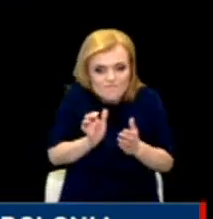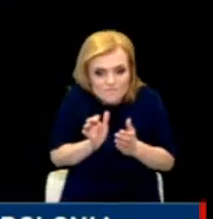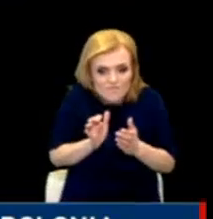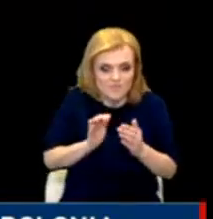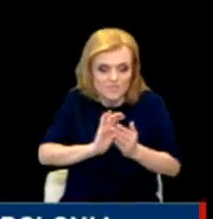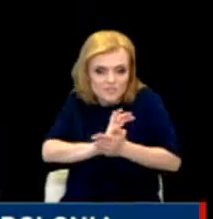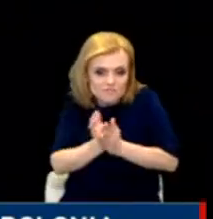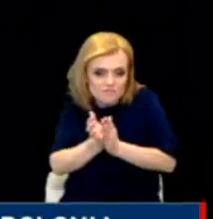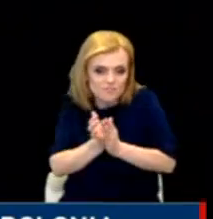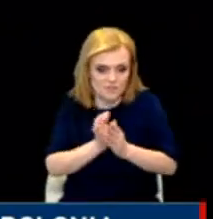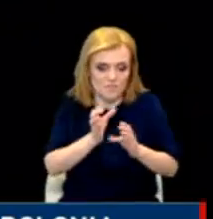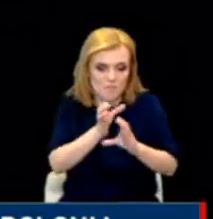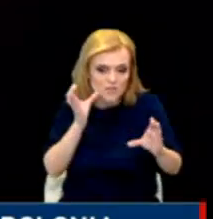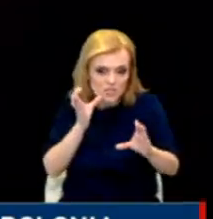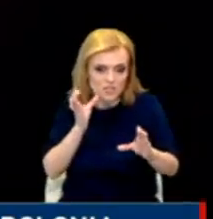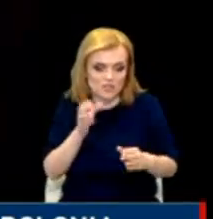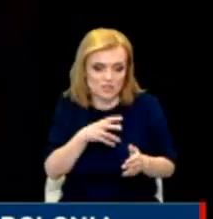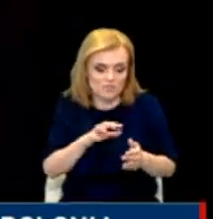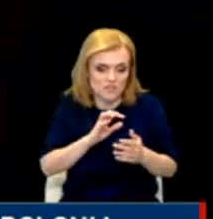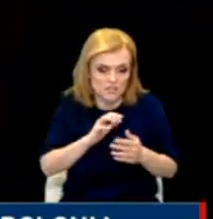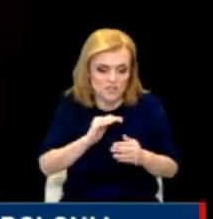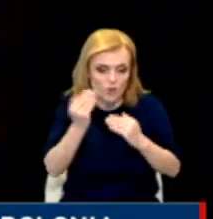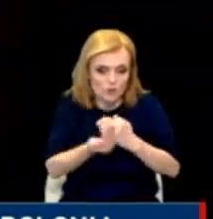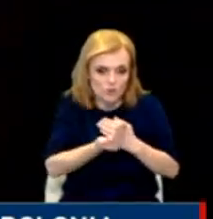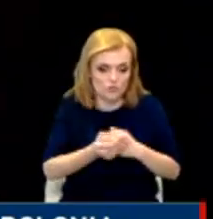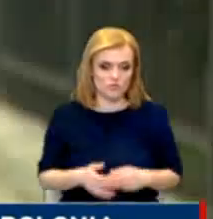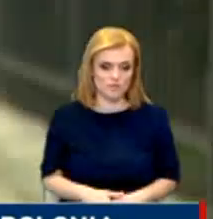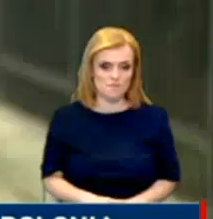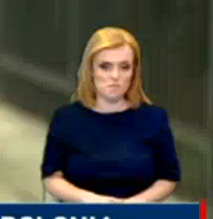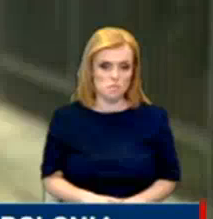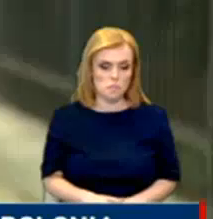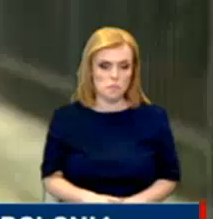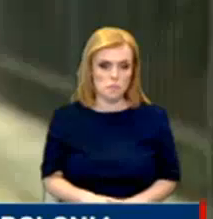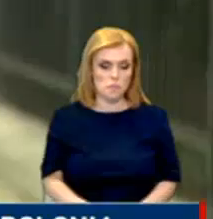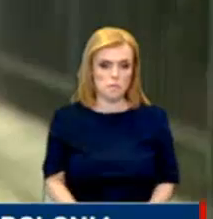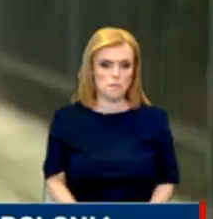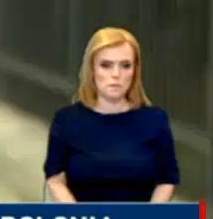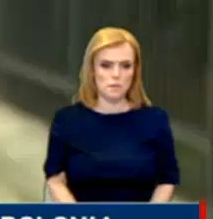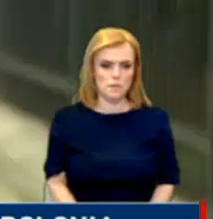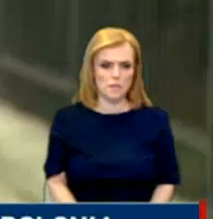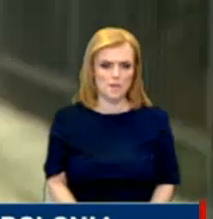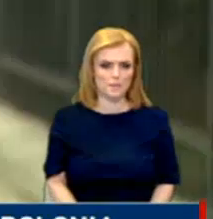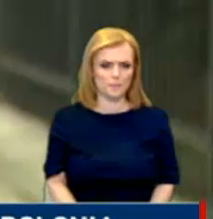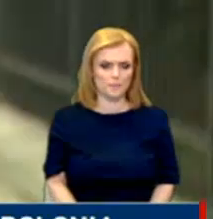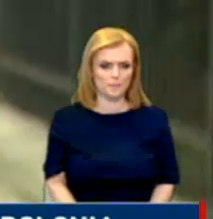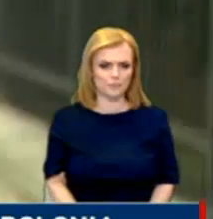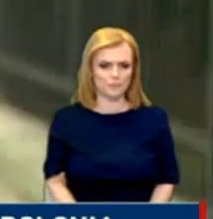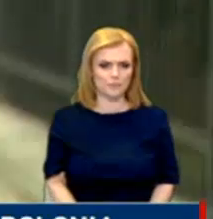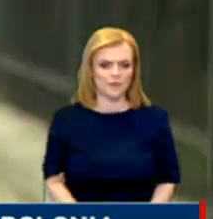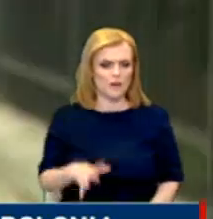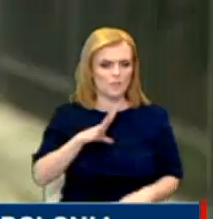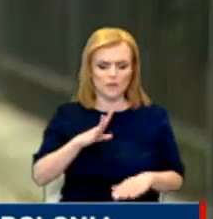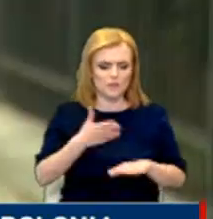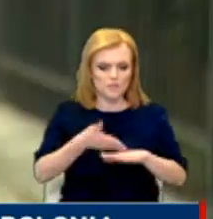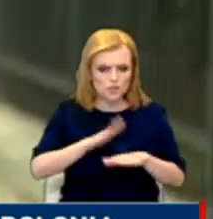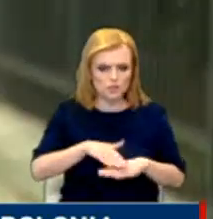minuscul, mascat cu un paravan. În partea din față, camionul era înțesat de marfă. Te warunki były skrajnie trudne, ale też i bardzo